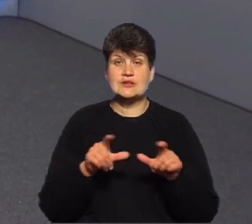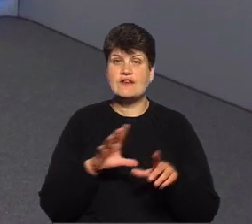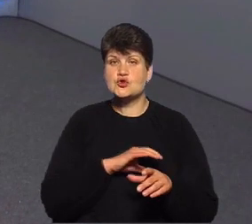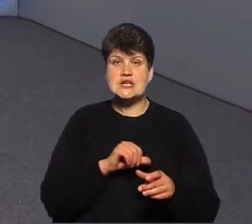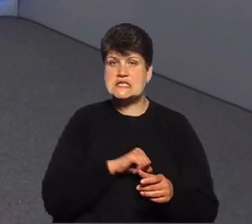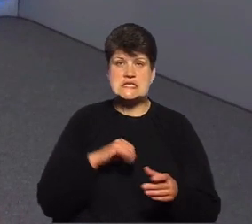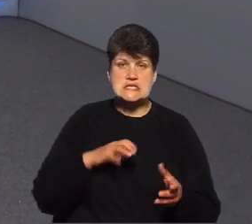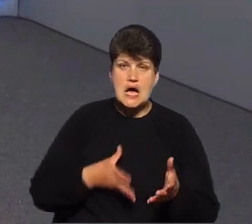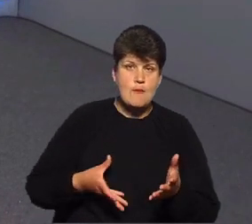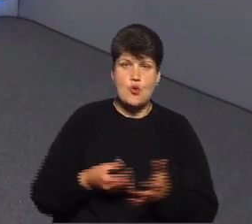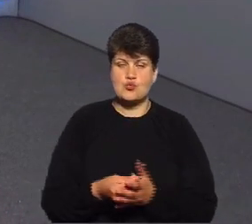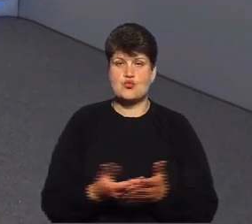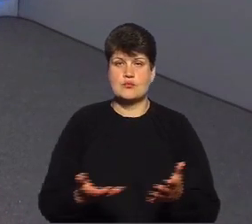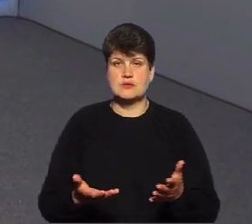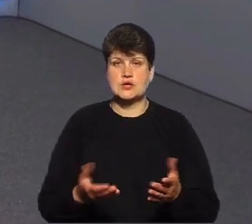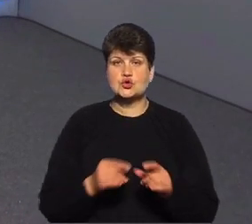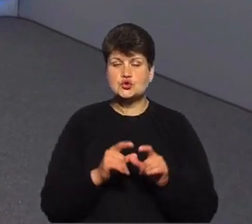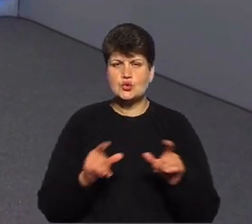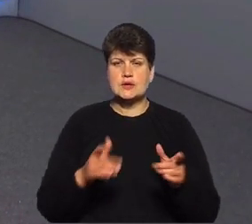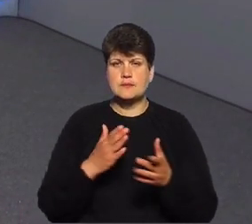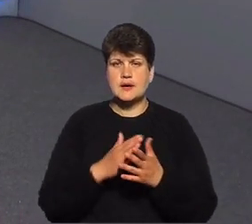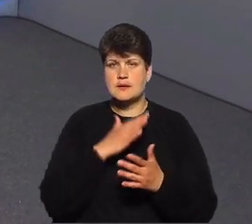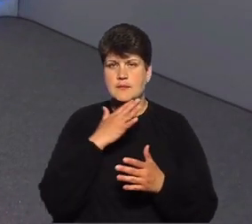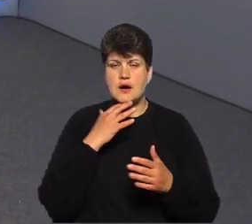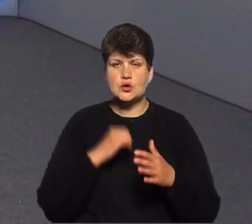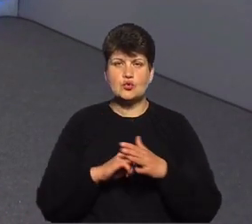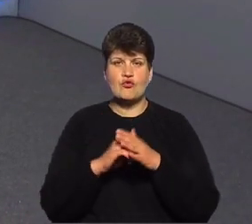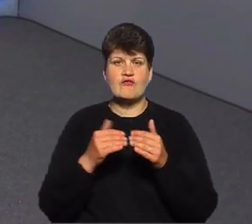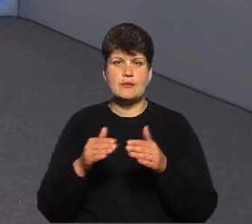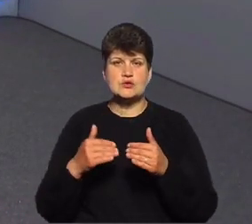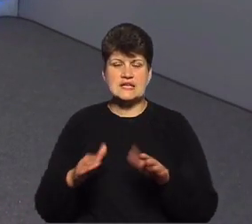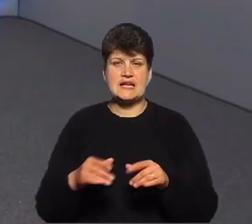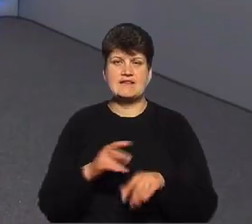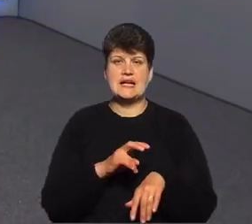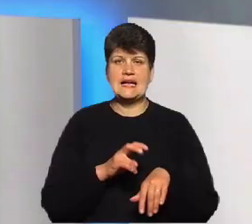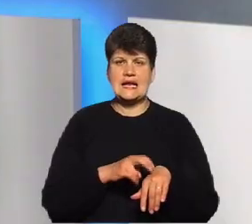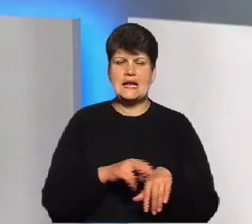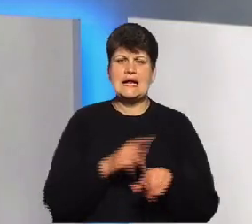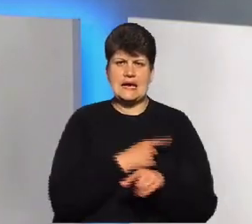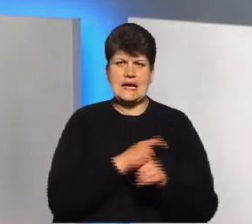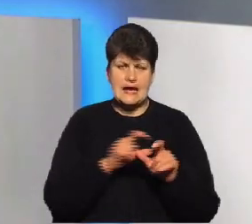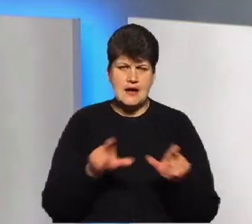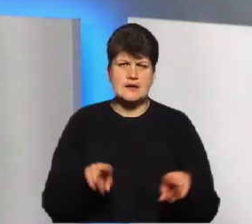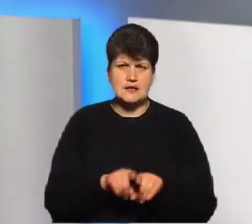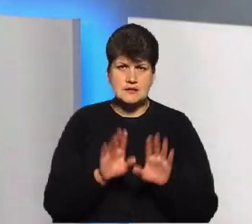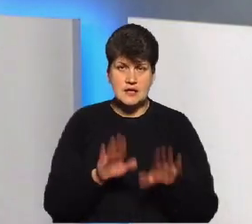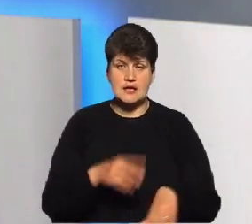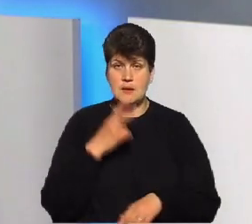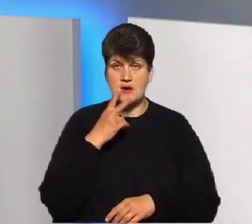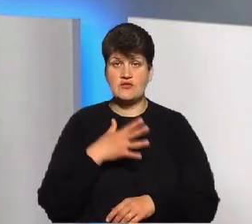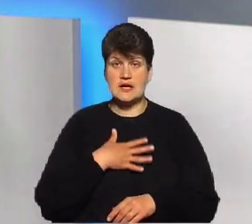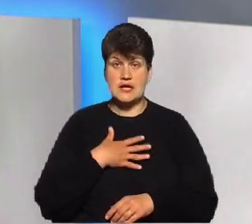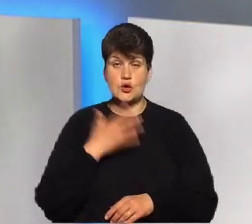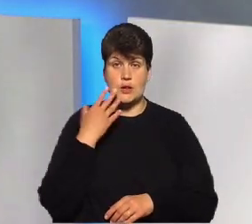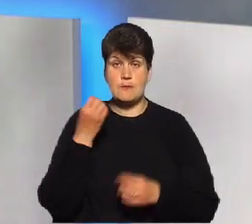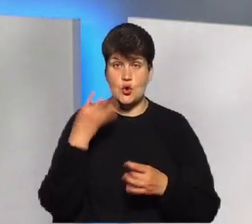вони мають дуже багато фондів випускників, лікарні також. Я бачив в Канаді, коли ми з дружиною просто пішли в кінотеатр,